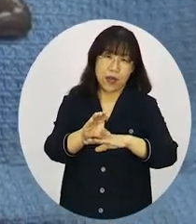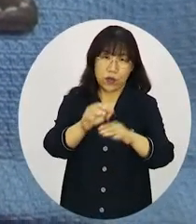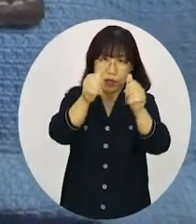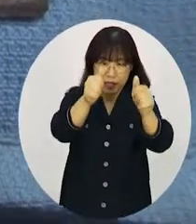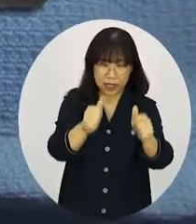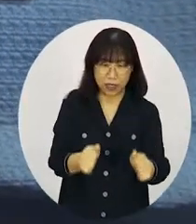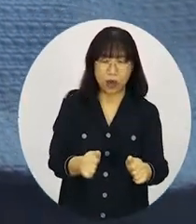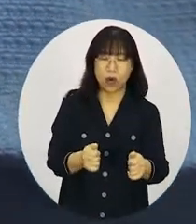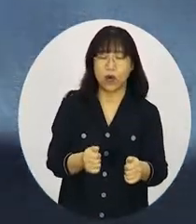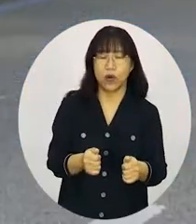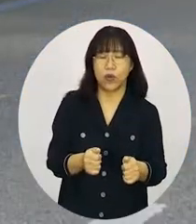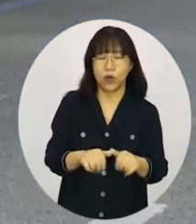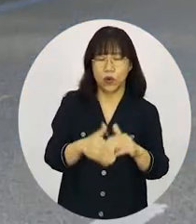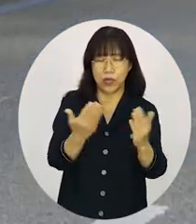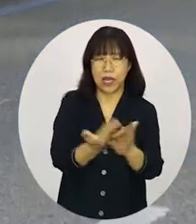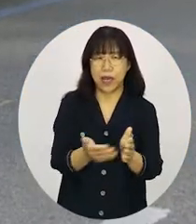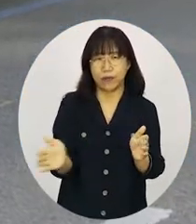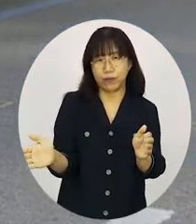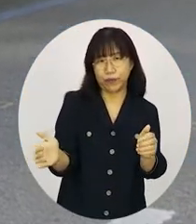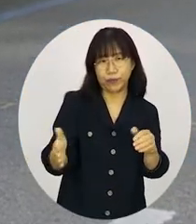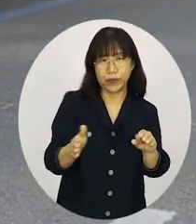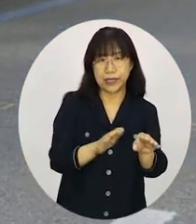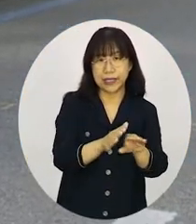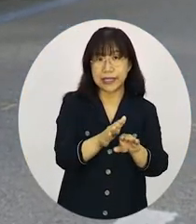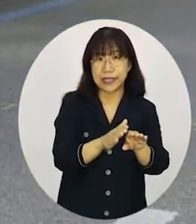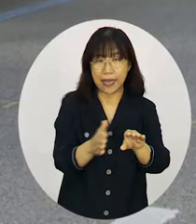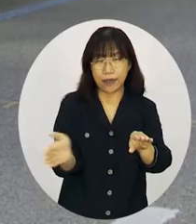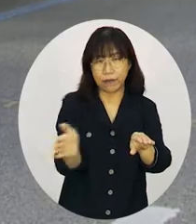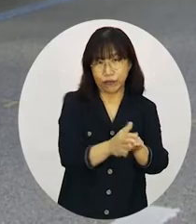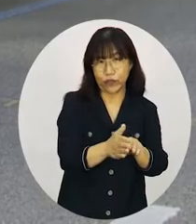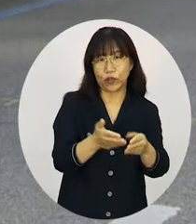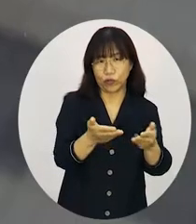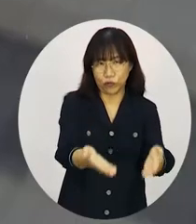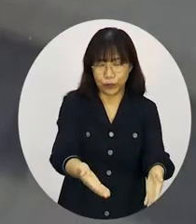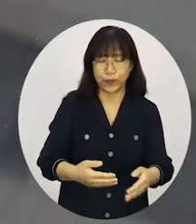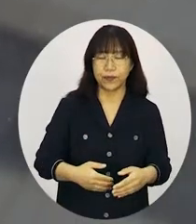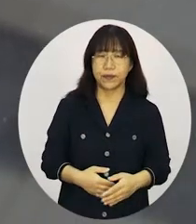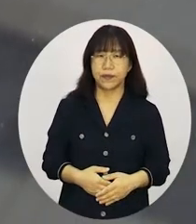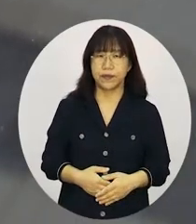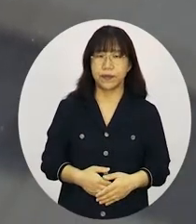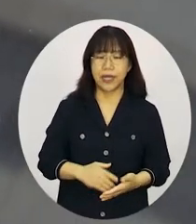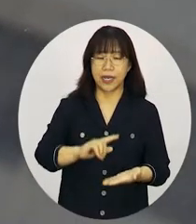장소를 이동해 차량용 스티커를 부착했습니다. 한편 강서구